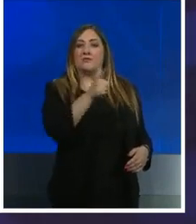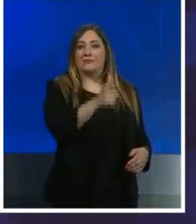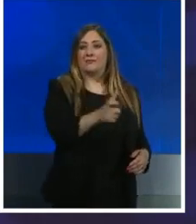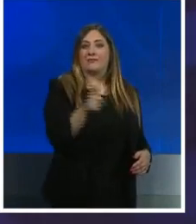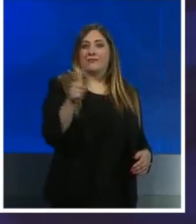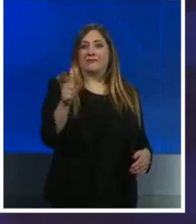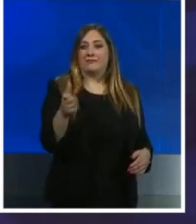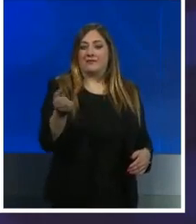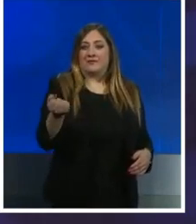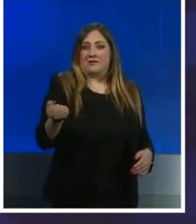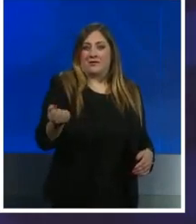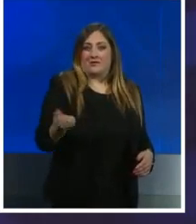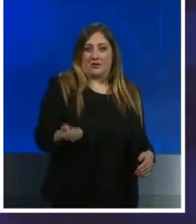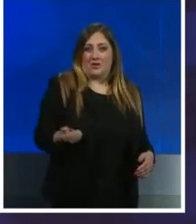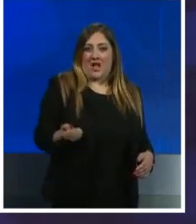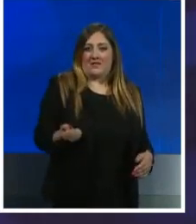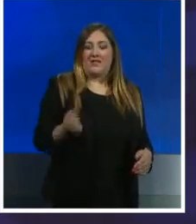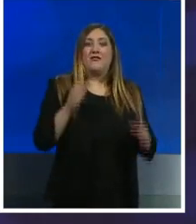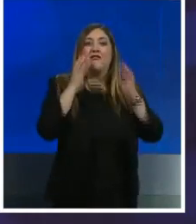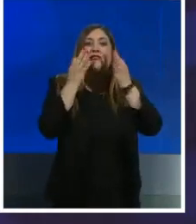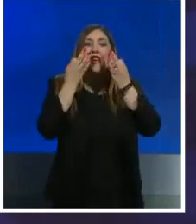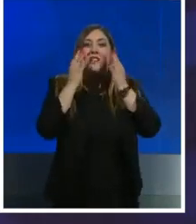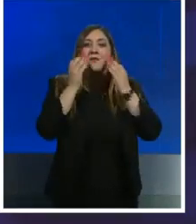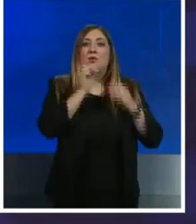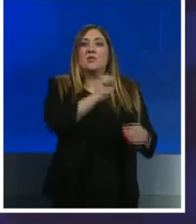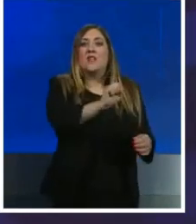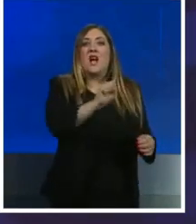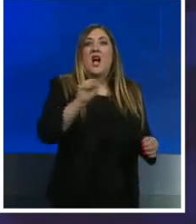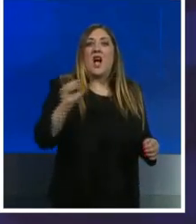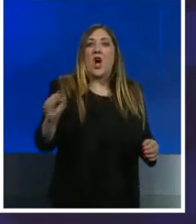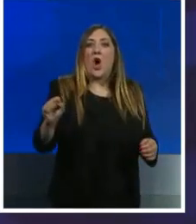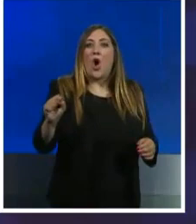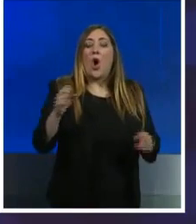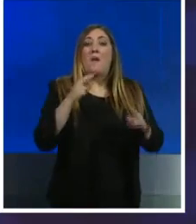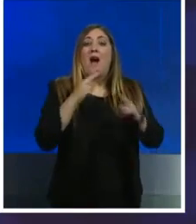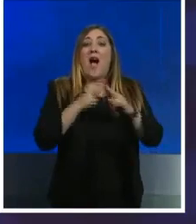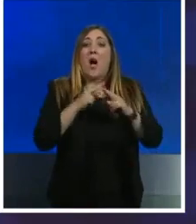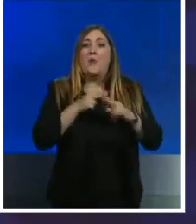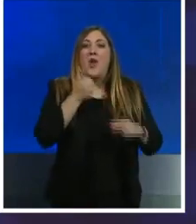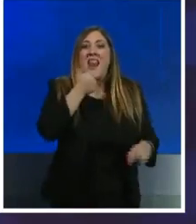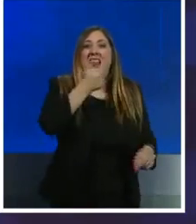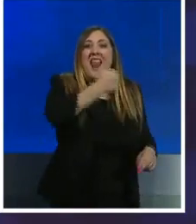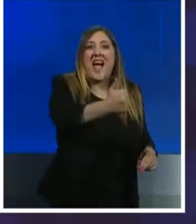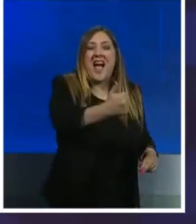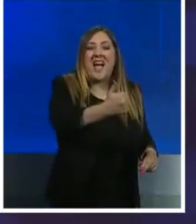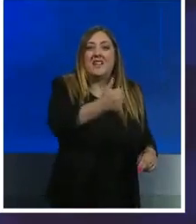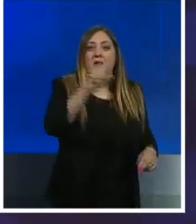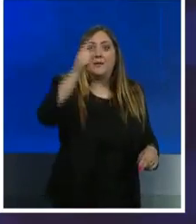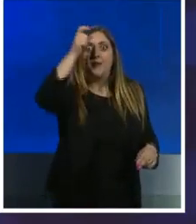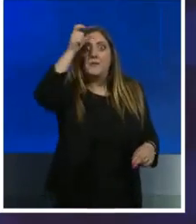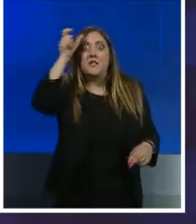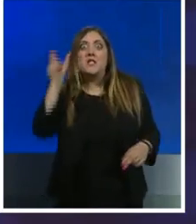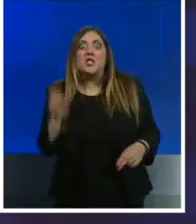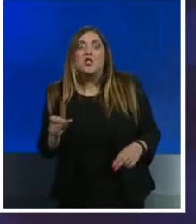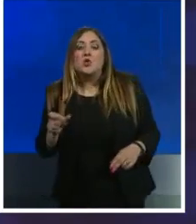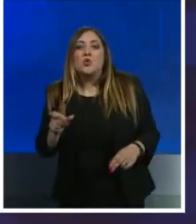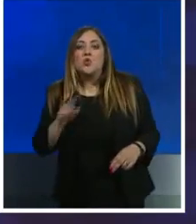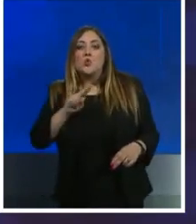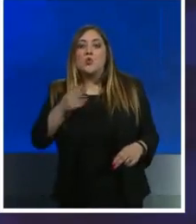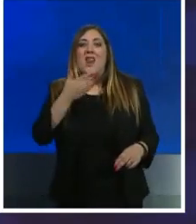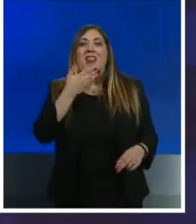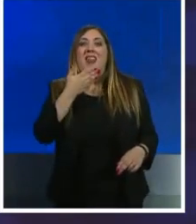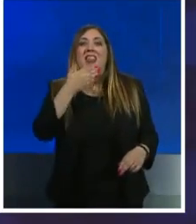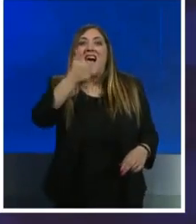il-Facebook pages tagħhom għamlu likes kemm lilu lill-Prim Ministru u l-Partit Laborista